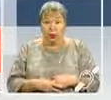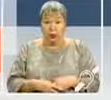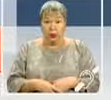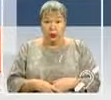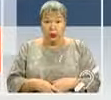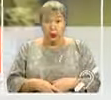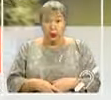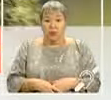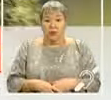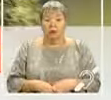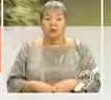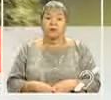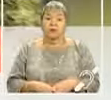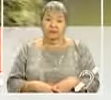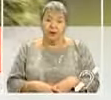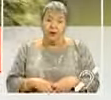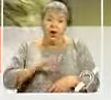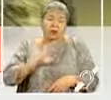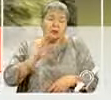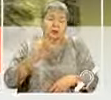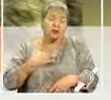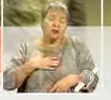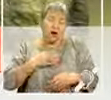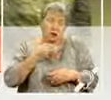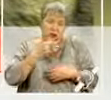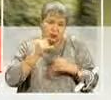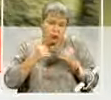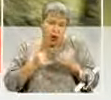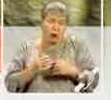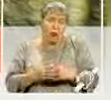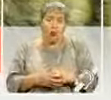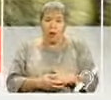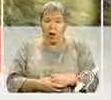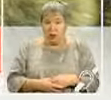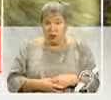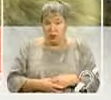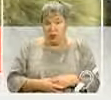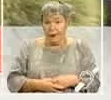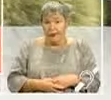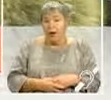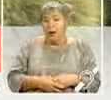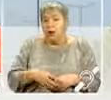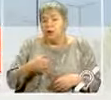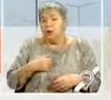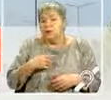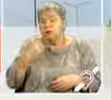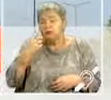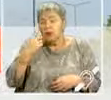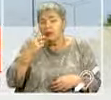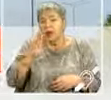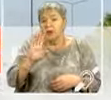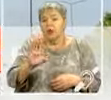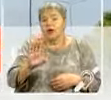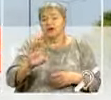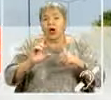N-aș vrea să mă pronunț în acest moment. Sunt indicii că sunt